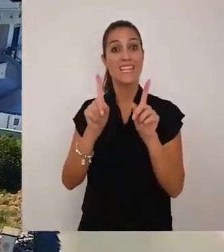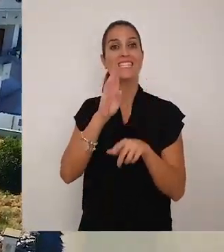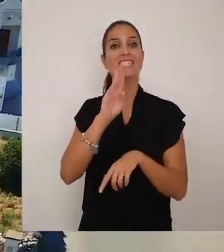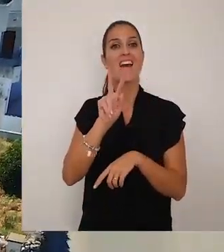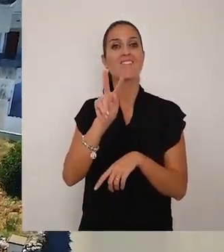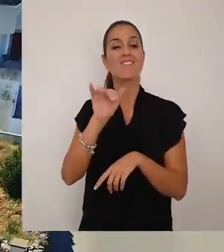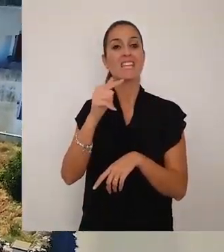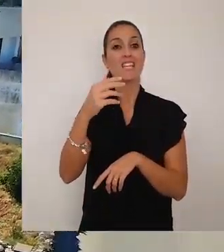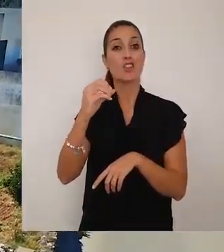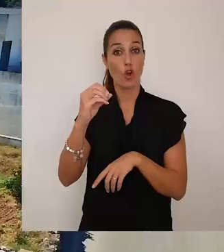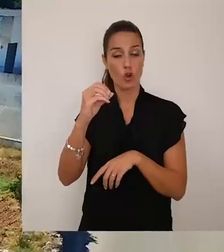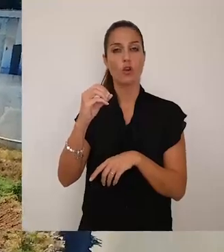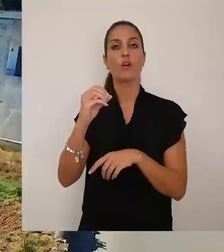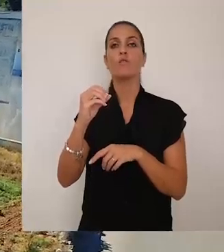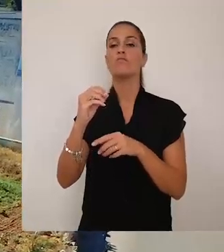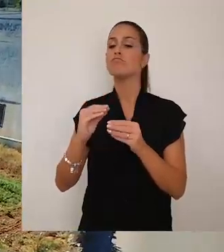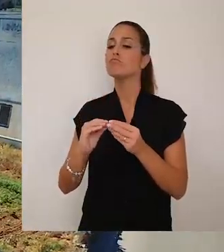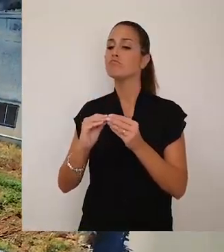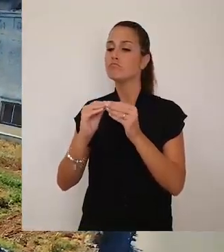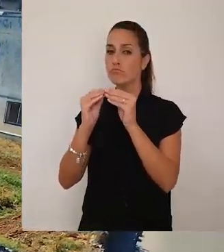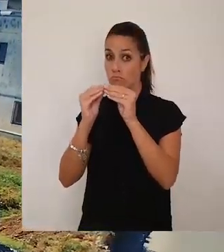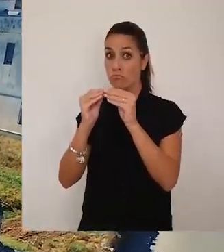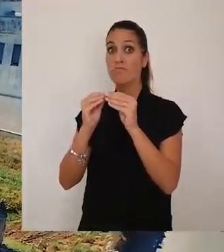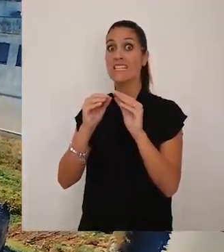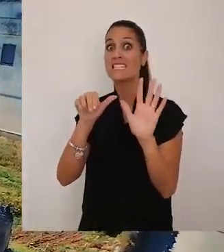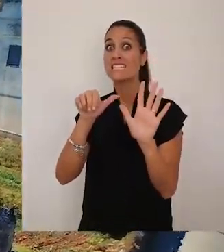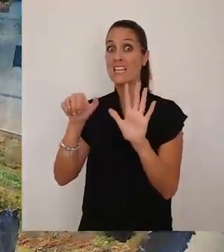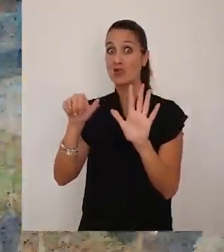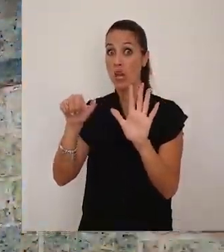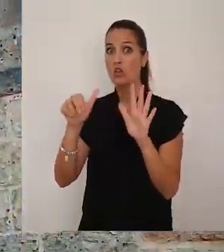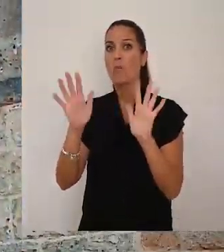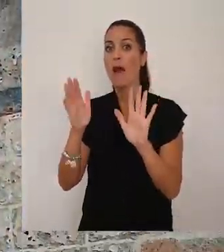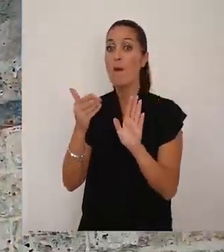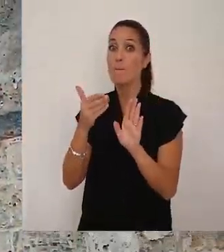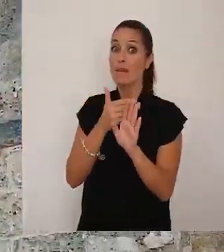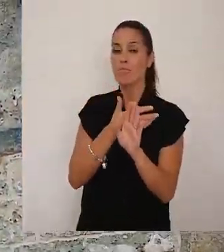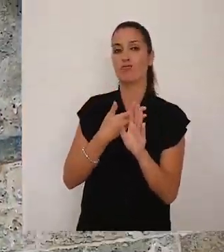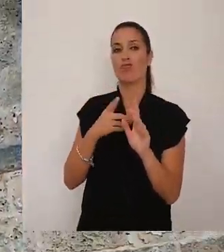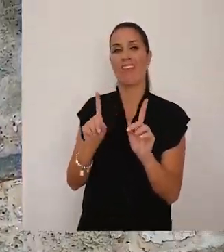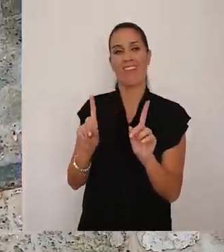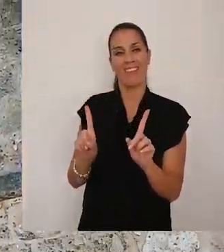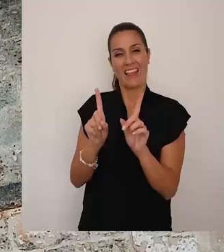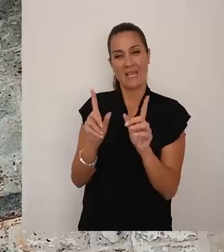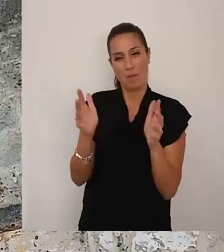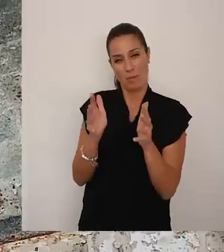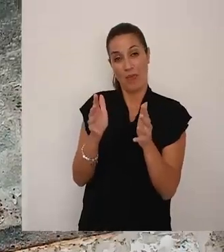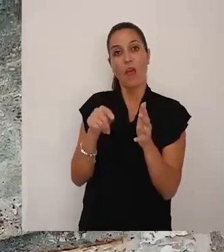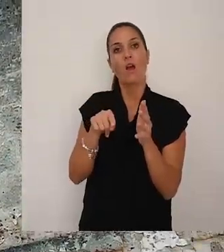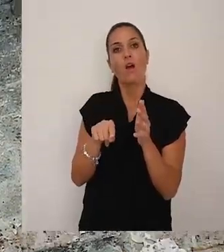La cappella di San Vito fu riedificata nel 600 su un impianto strutturale più antico di probabile origine